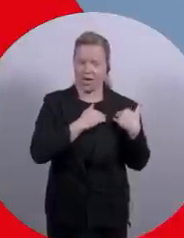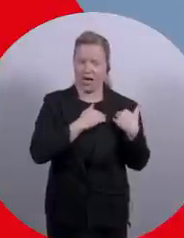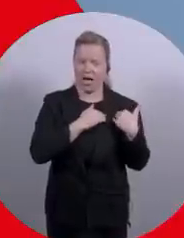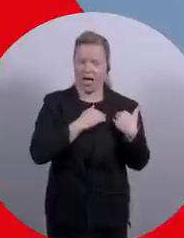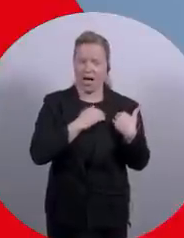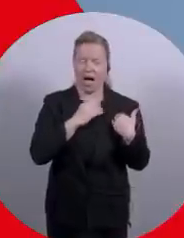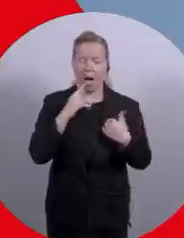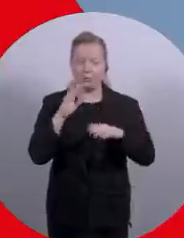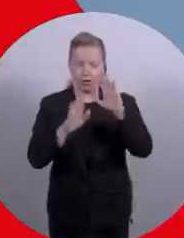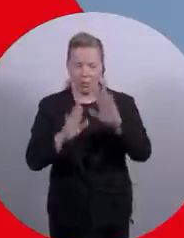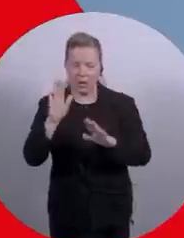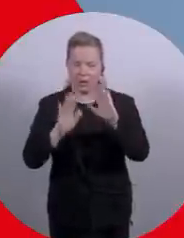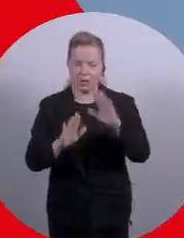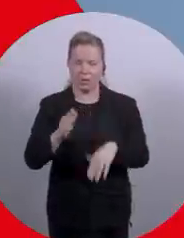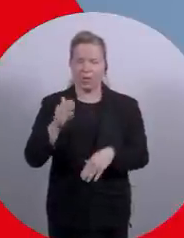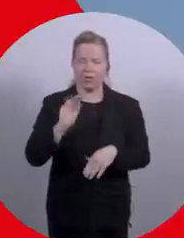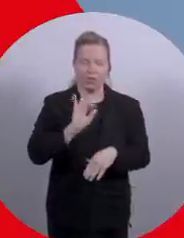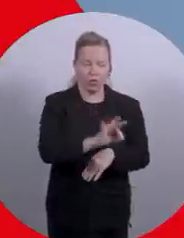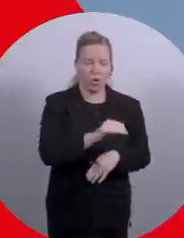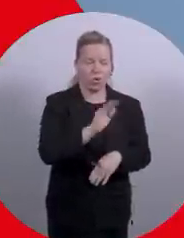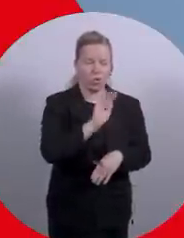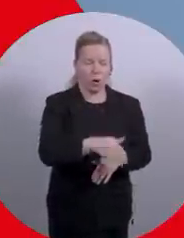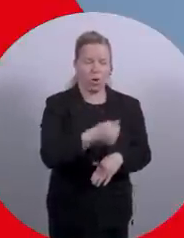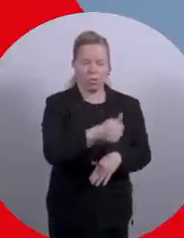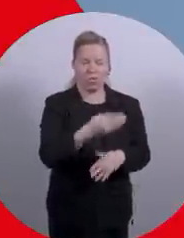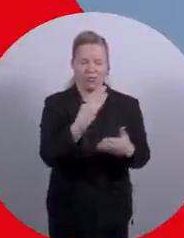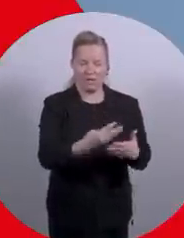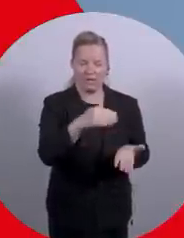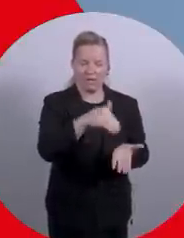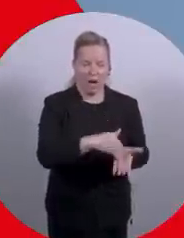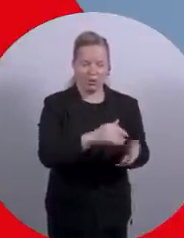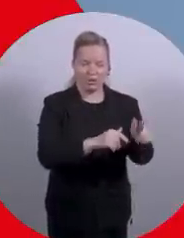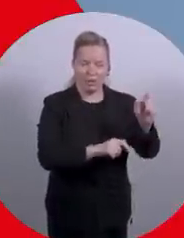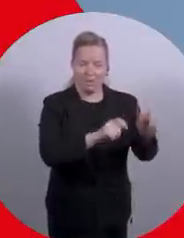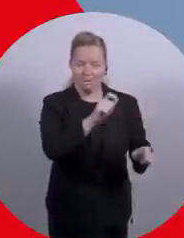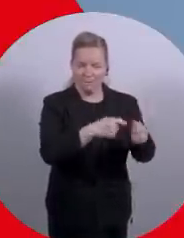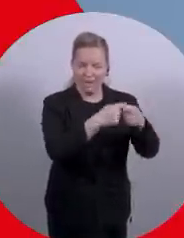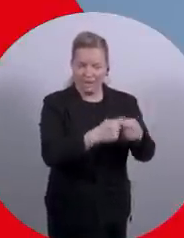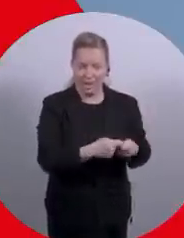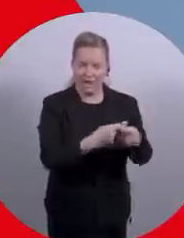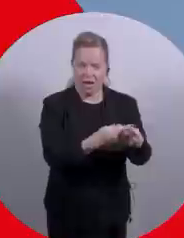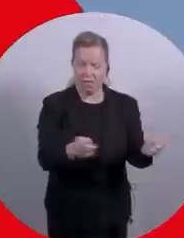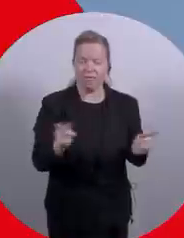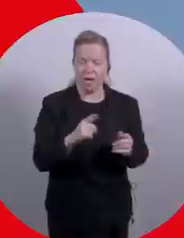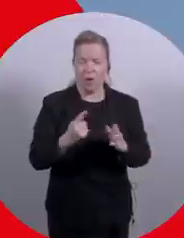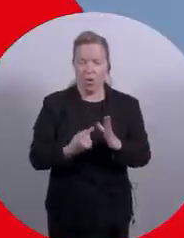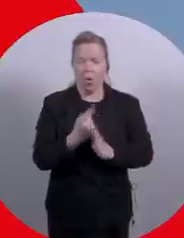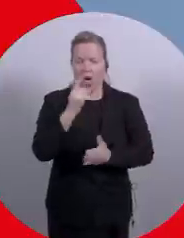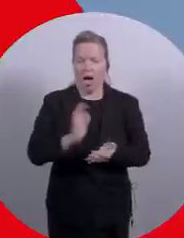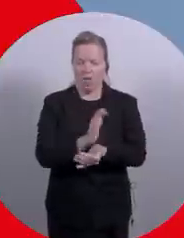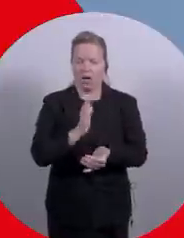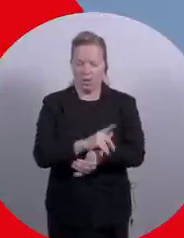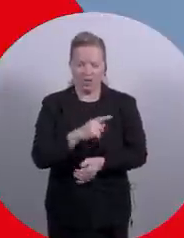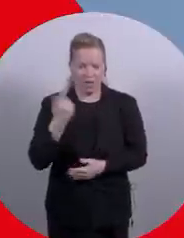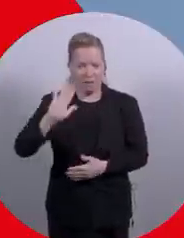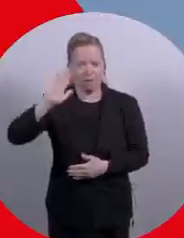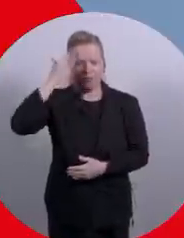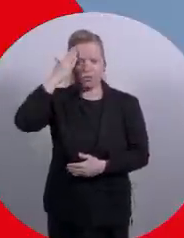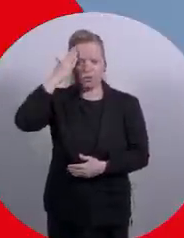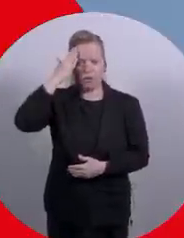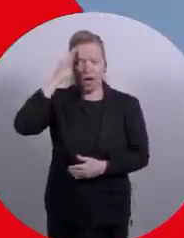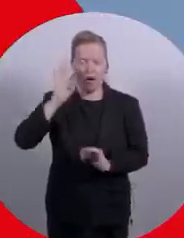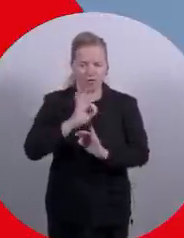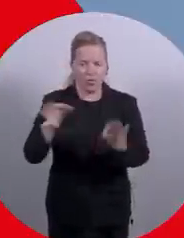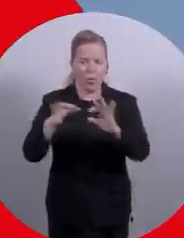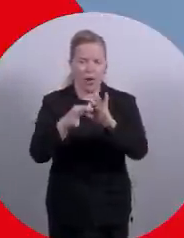140 über 140.000 Mitglieder aber hohe Aufgabe die wir uns auch sehr bewusst sein und die wir auch im Sinne unserer